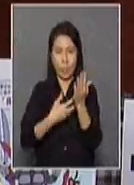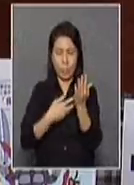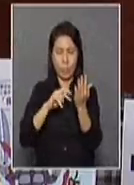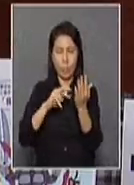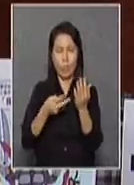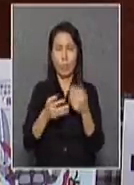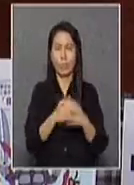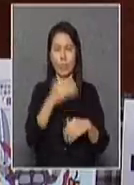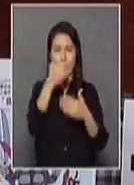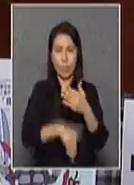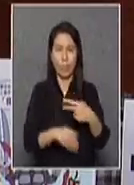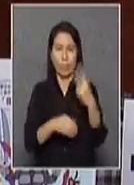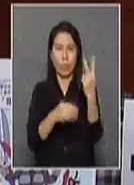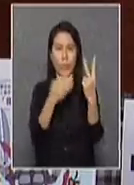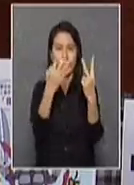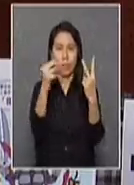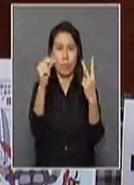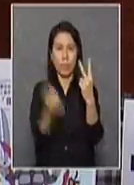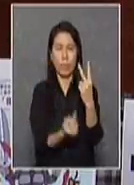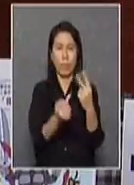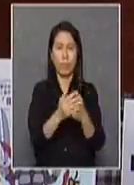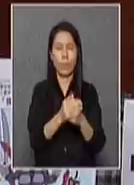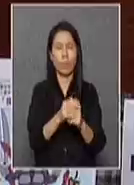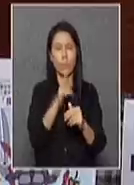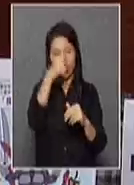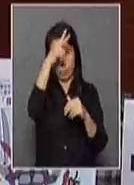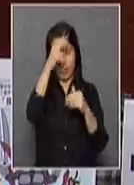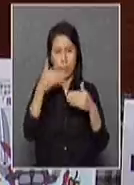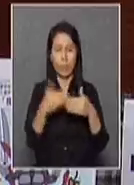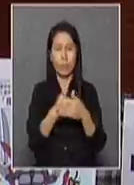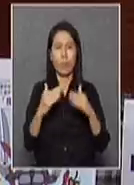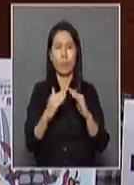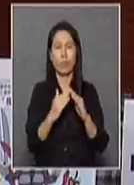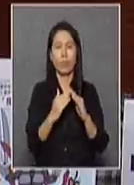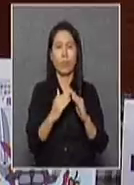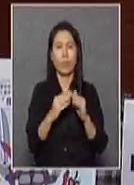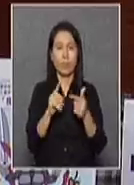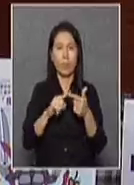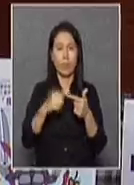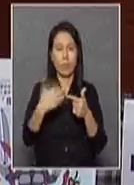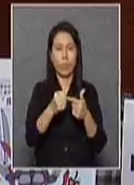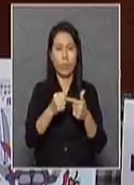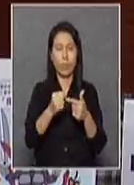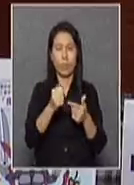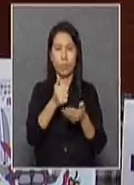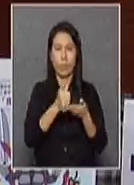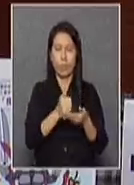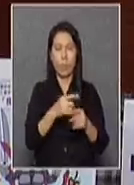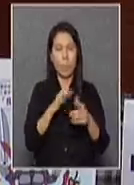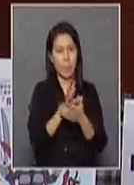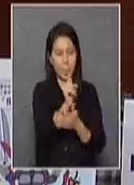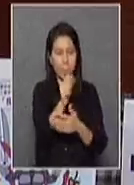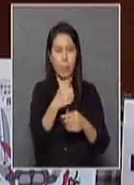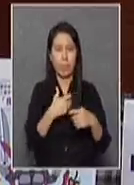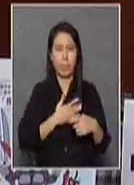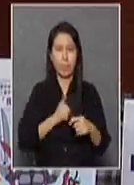減2,370,000，相當於運輸及房屋局副局長一職全年薪酬的預